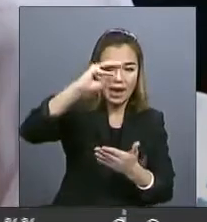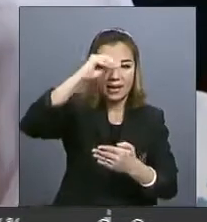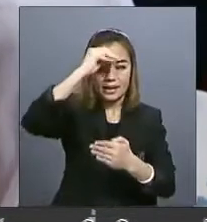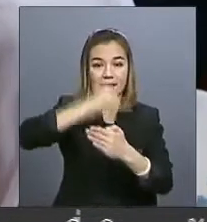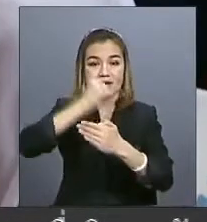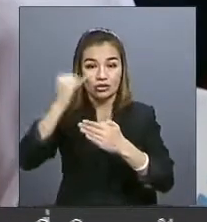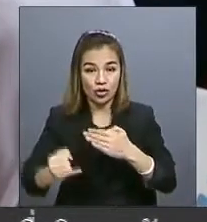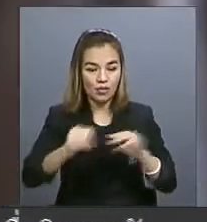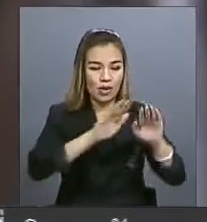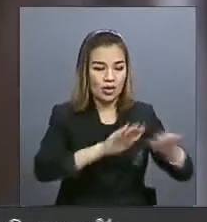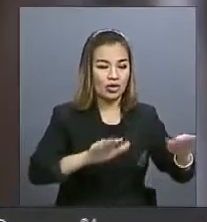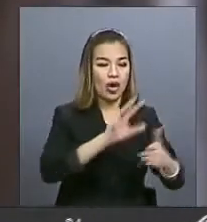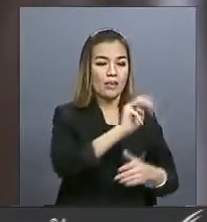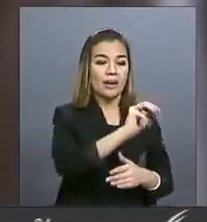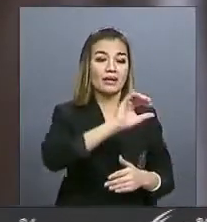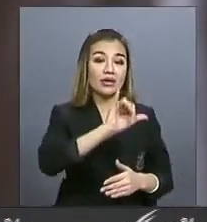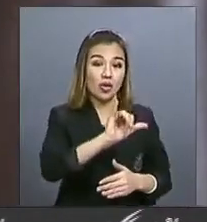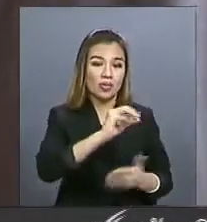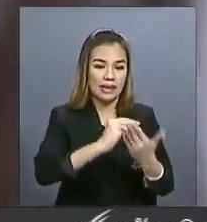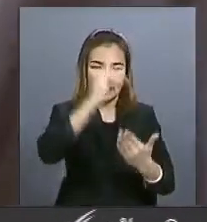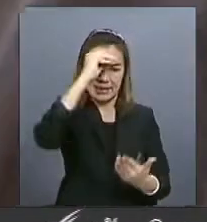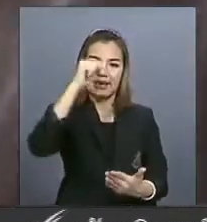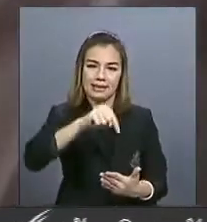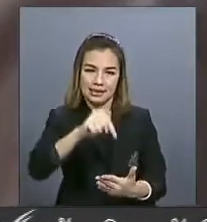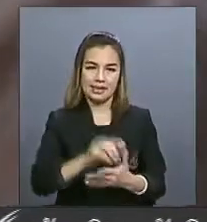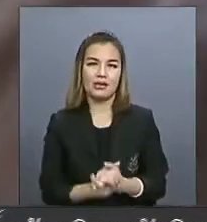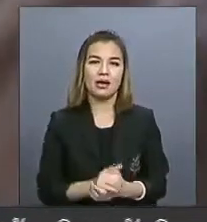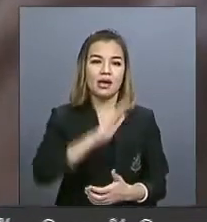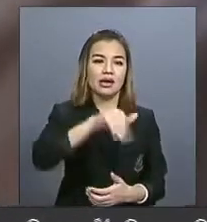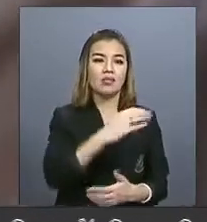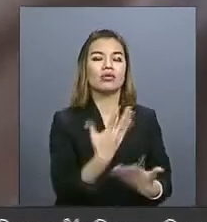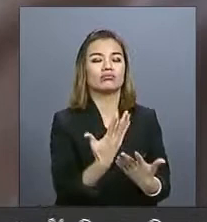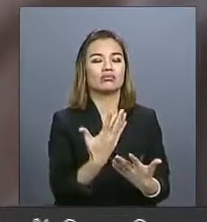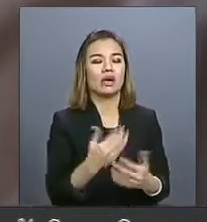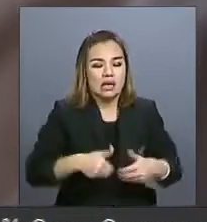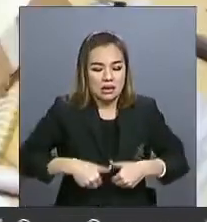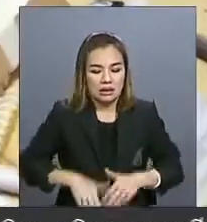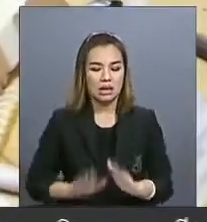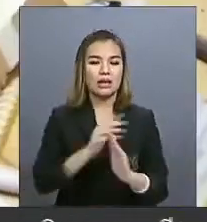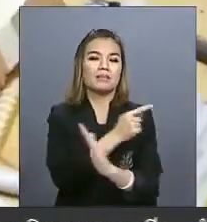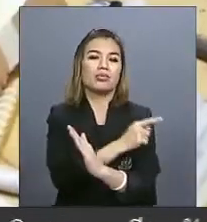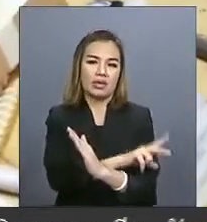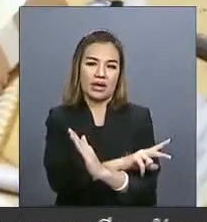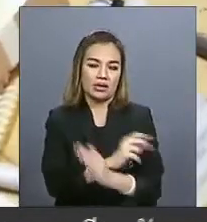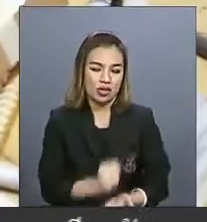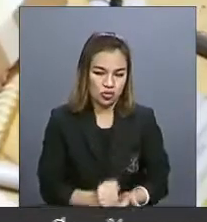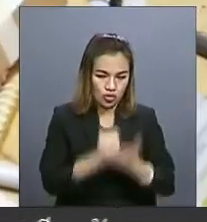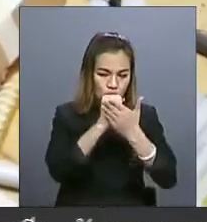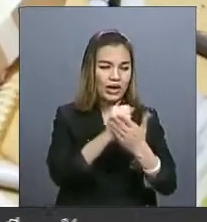ถึงน้องๆมัธยมที่ยังเรียนอยู่ในสถาบันโฟสตูดิโอซึ่งเป็นเด็กภูเก็ตทั้งหมดร่วมกันสร้างสรรค์ผลง